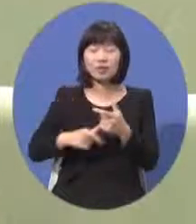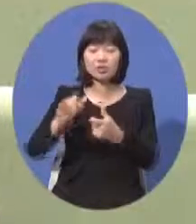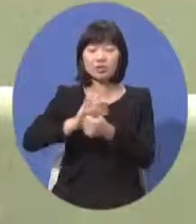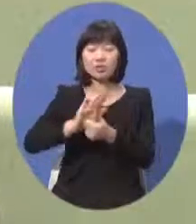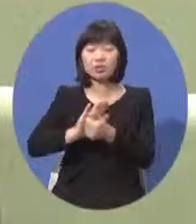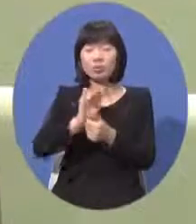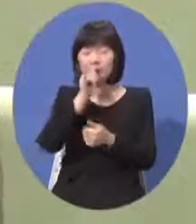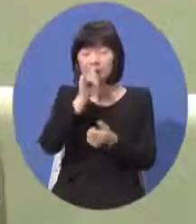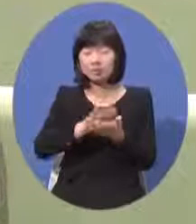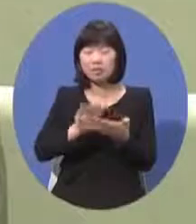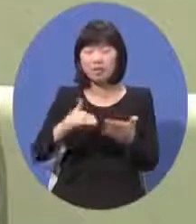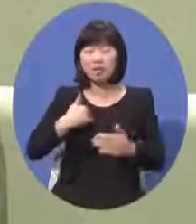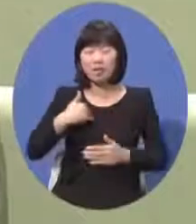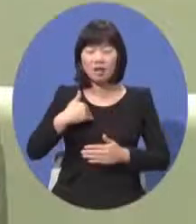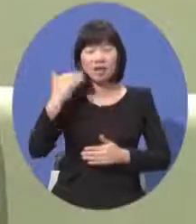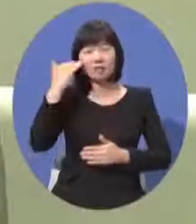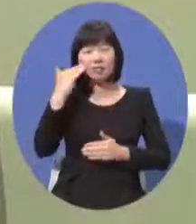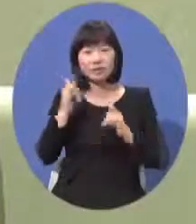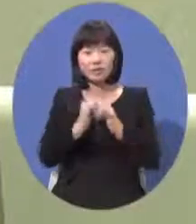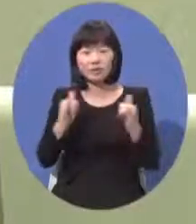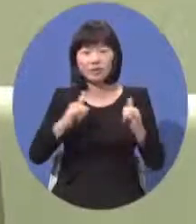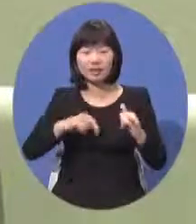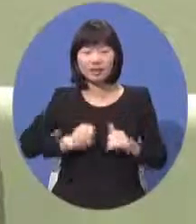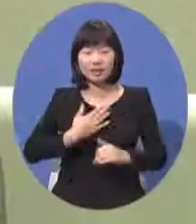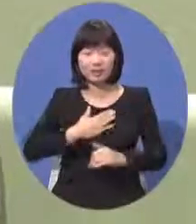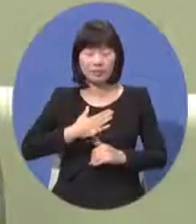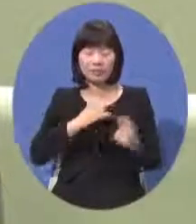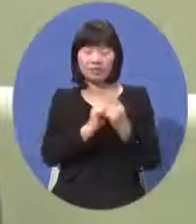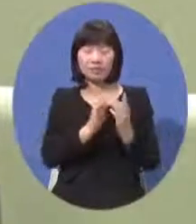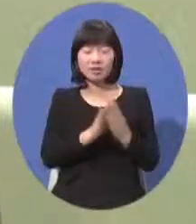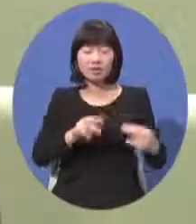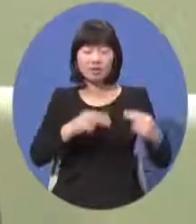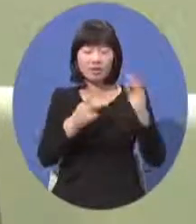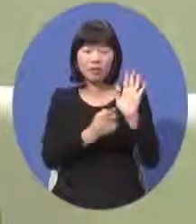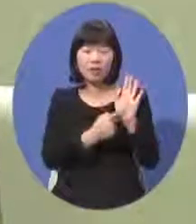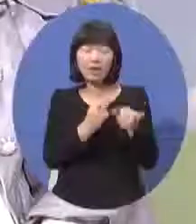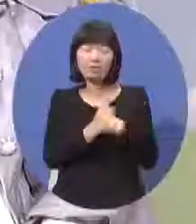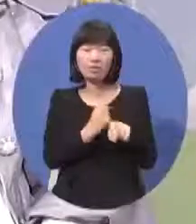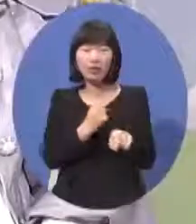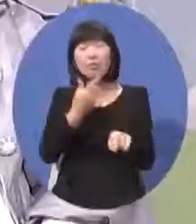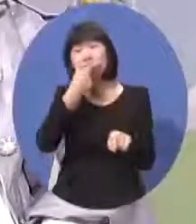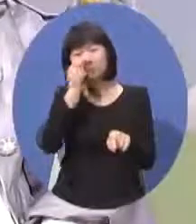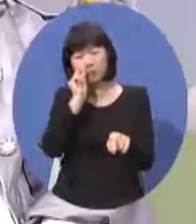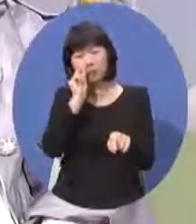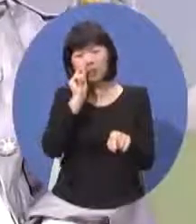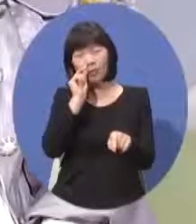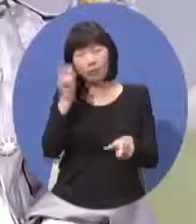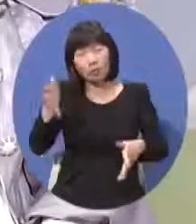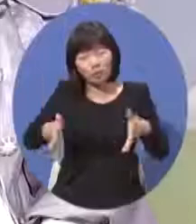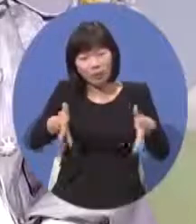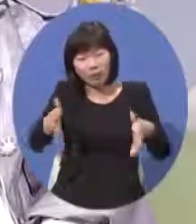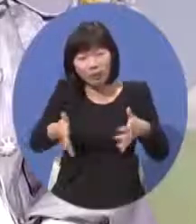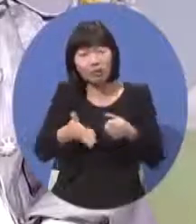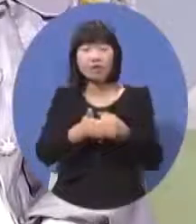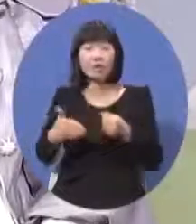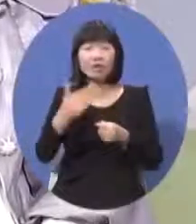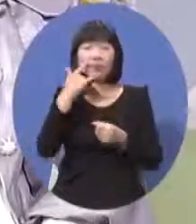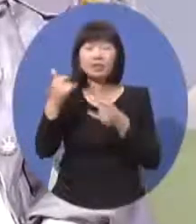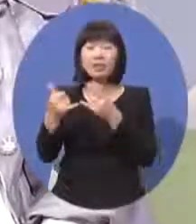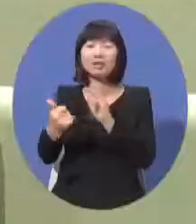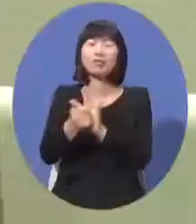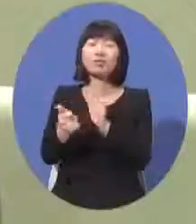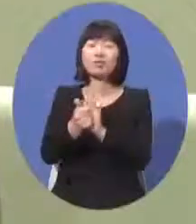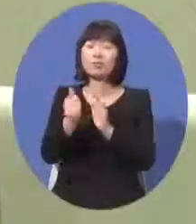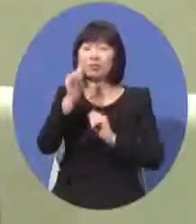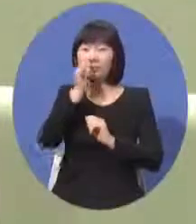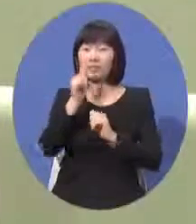많이 돼요. 그러니까 우리나라 사람들이 자기 감정을 이렇게 직접적으로 표현하는 걸 굉장히 미숙하거든요. 예. 네, 그렇기 때문에 부모님들한테도 도움이